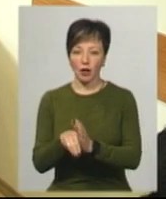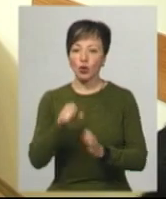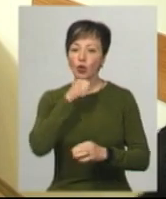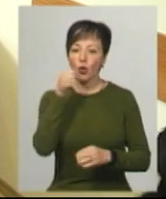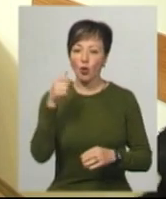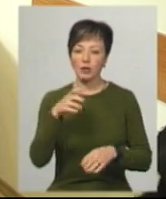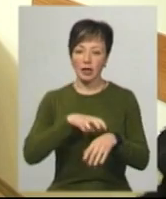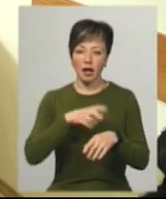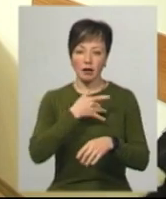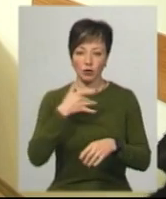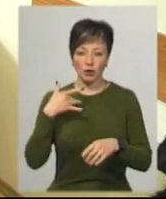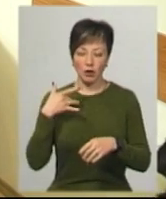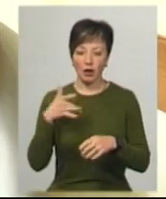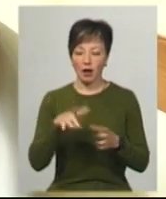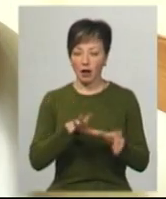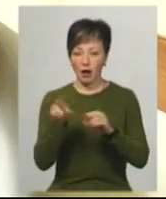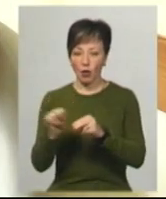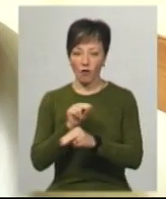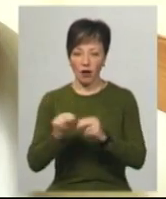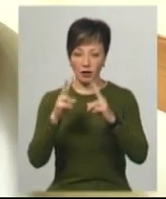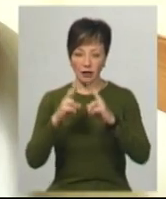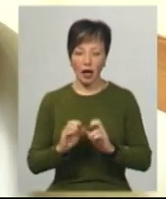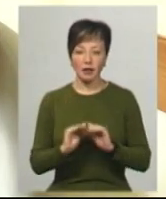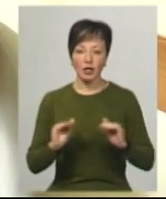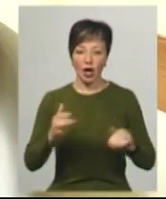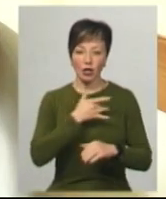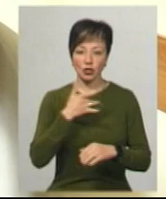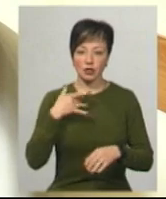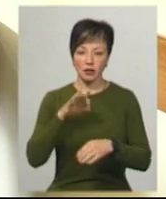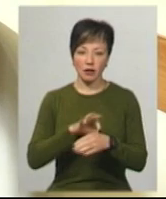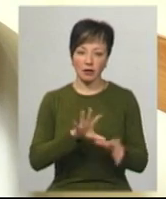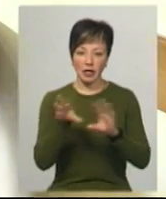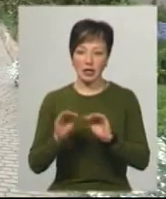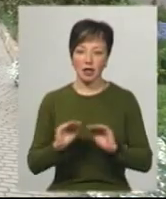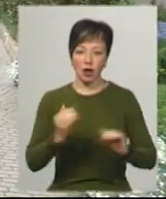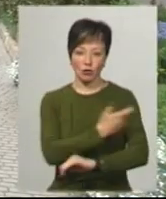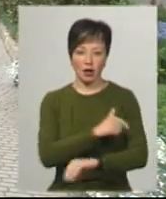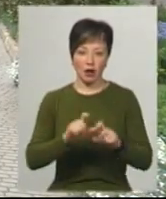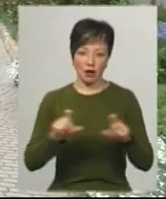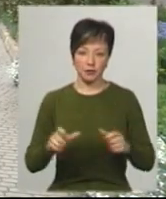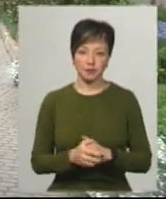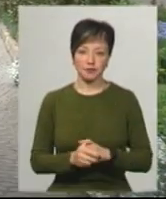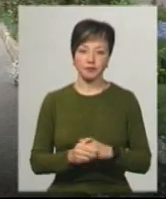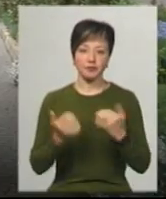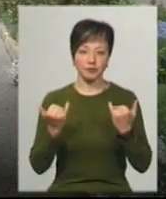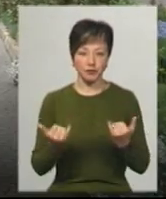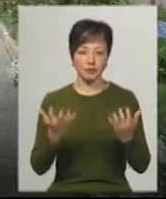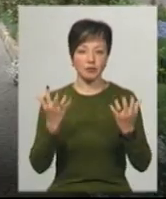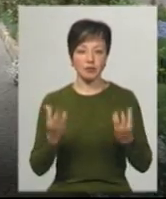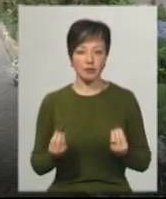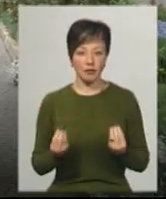фтизіатри, в склад лікувально-діагностичного центру, дитячі фтизіатри перейшли в склад дитячої лікарні. На сьогоднішній